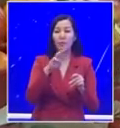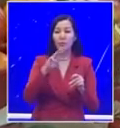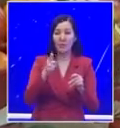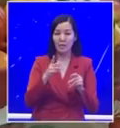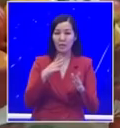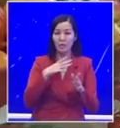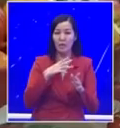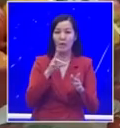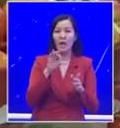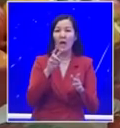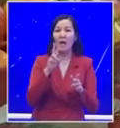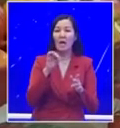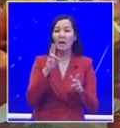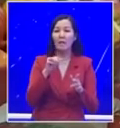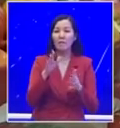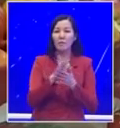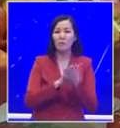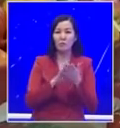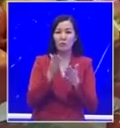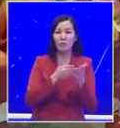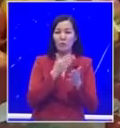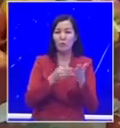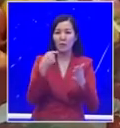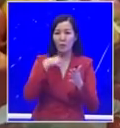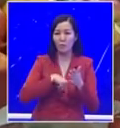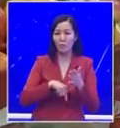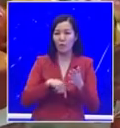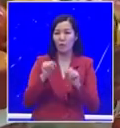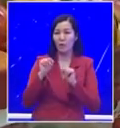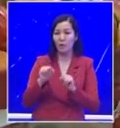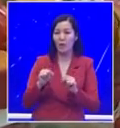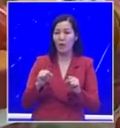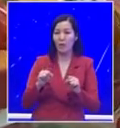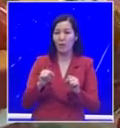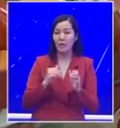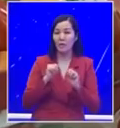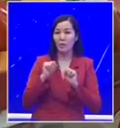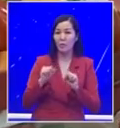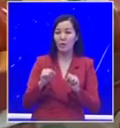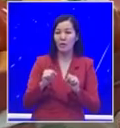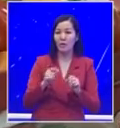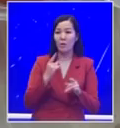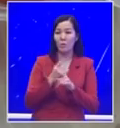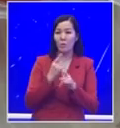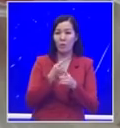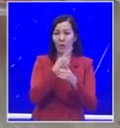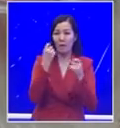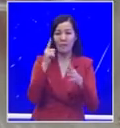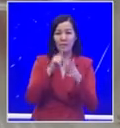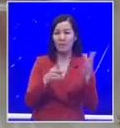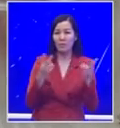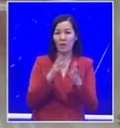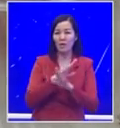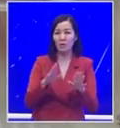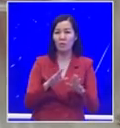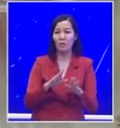тек қана коронавирусты жоймайды, тек иммунитетті ғана көтереді. Сондықтан алданып қалмауларыңызды сұраймыз. Ел